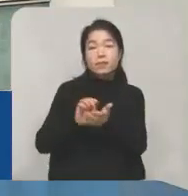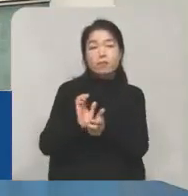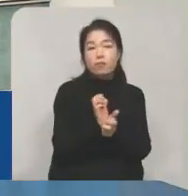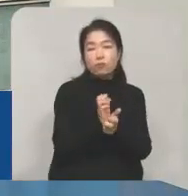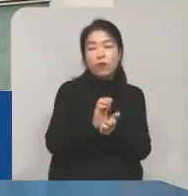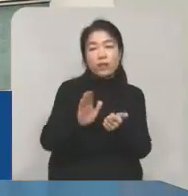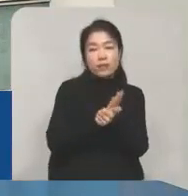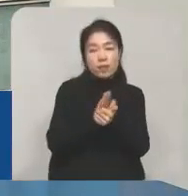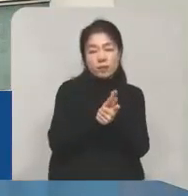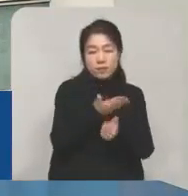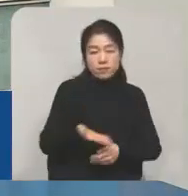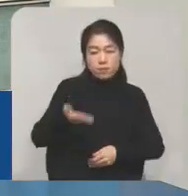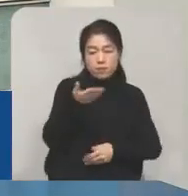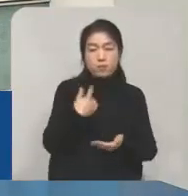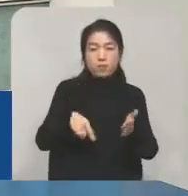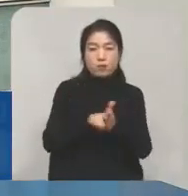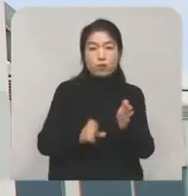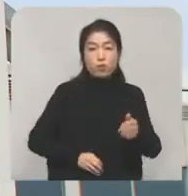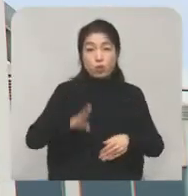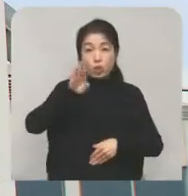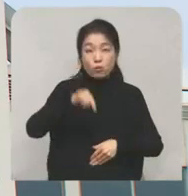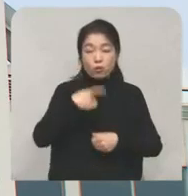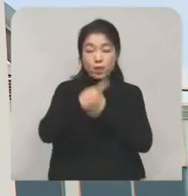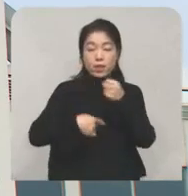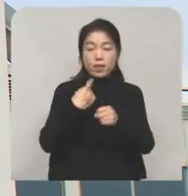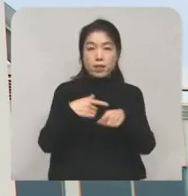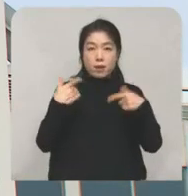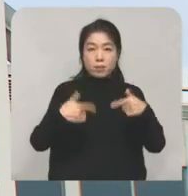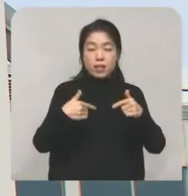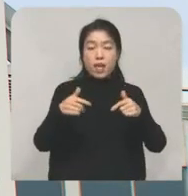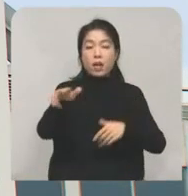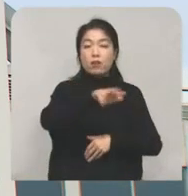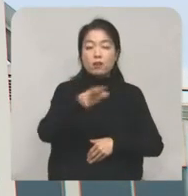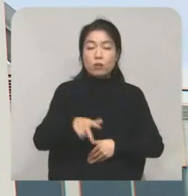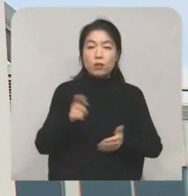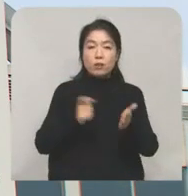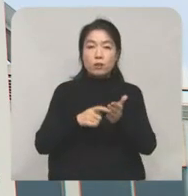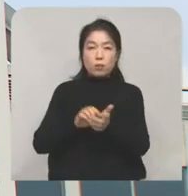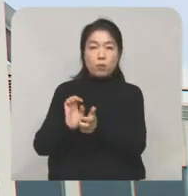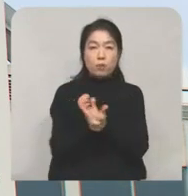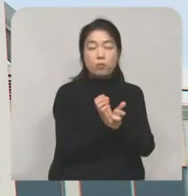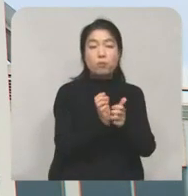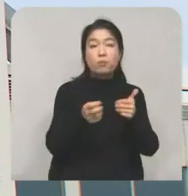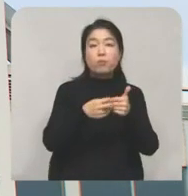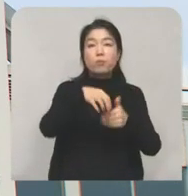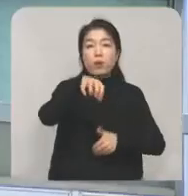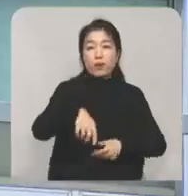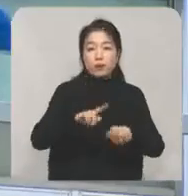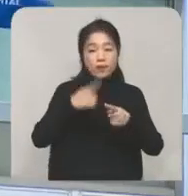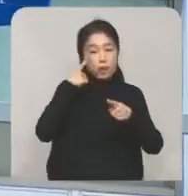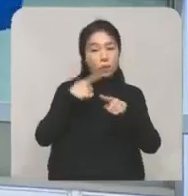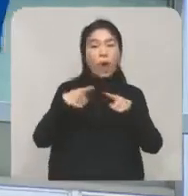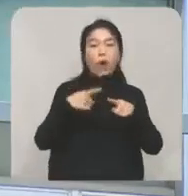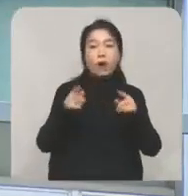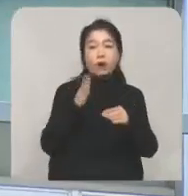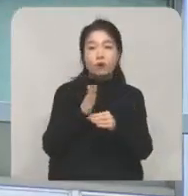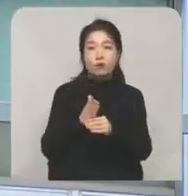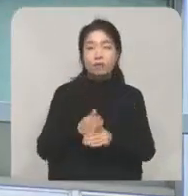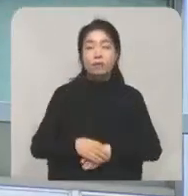수준을 높이기 위해서 보건 복지부가 해마다 전국 응급의료기관 을 대상으로 시행하고 있습니다